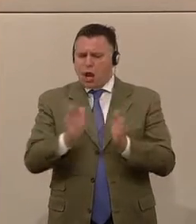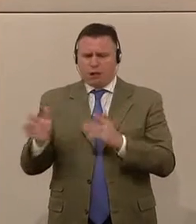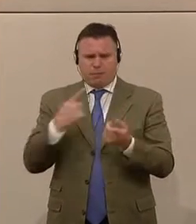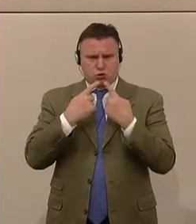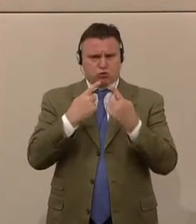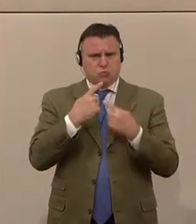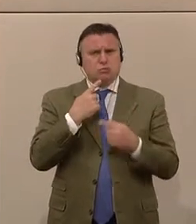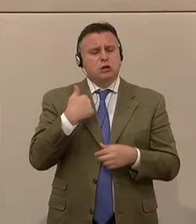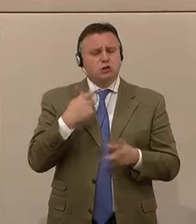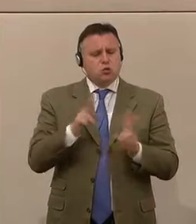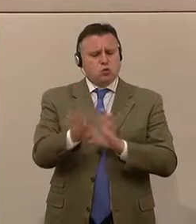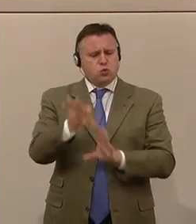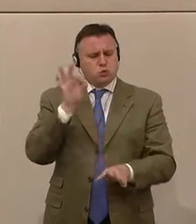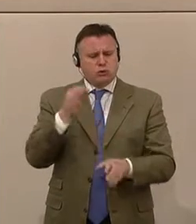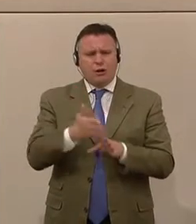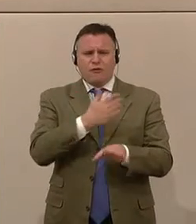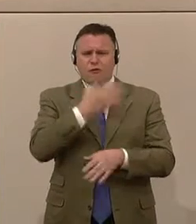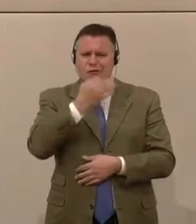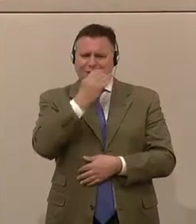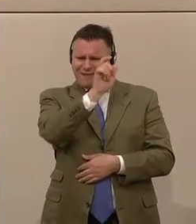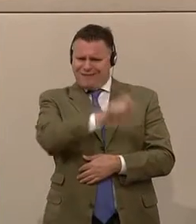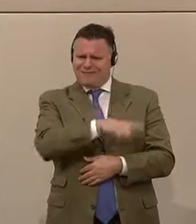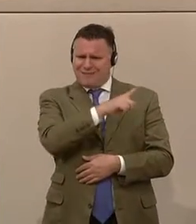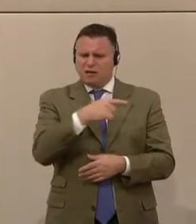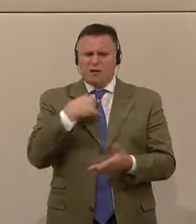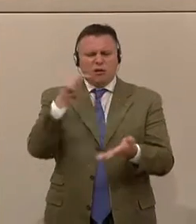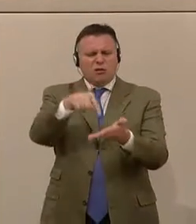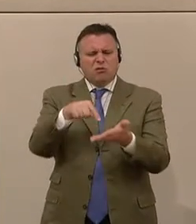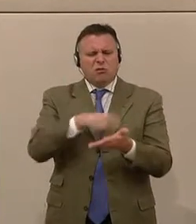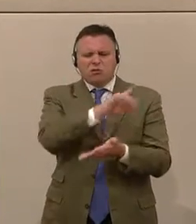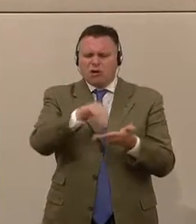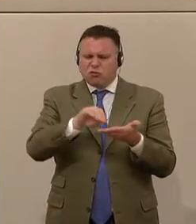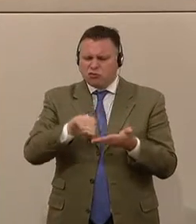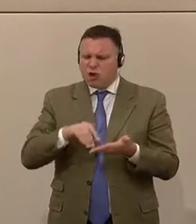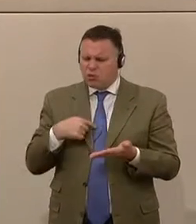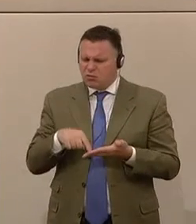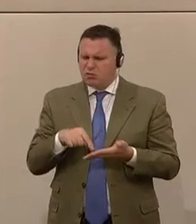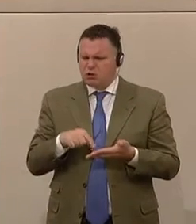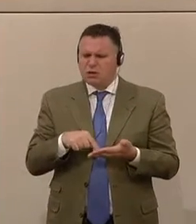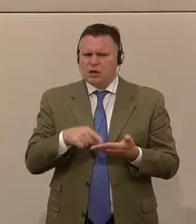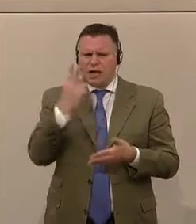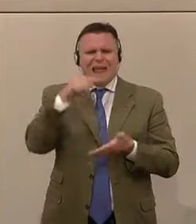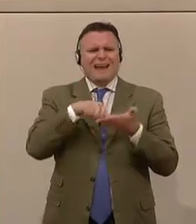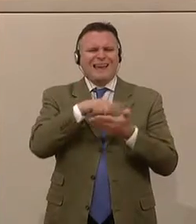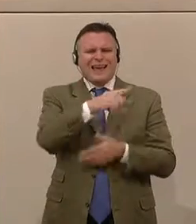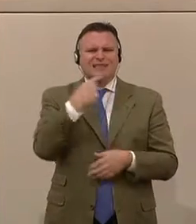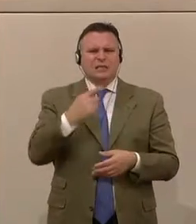Ich darf kurz eingehen auf die Meldungen meiner Vorredner. Ich habe mir ein paar Stichworte aufgeschrieben, zum Beispiel vom Herrn